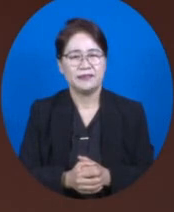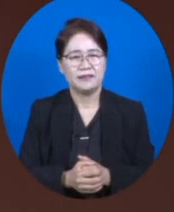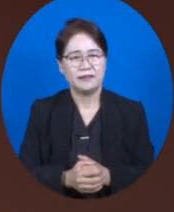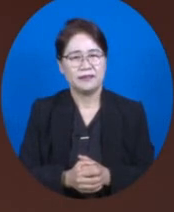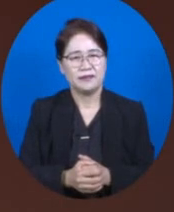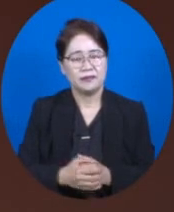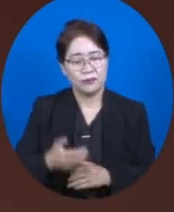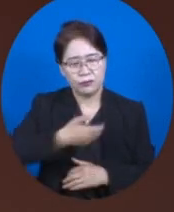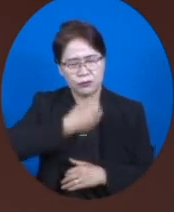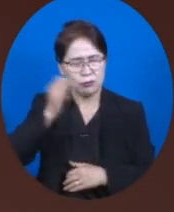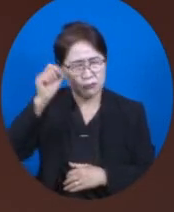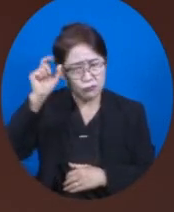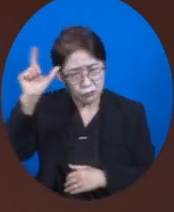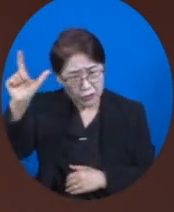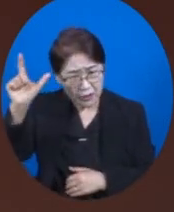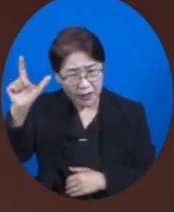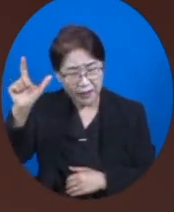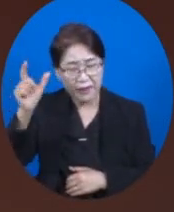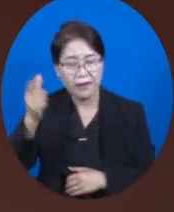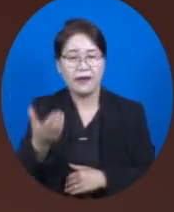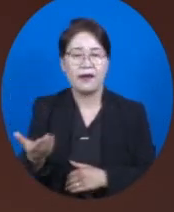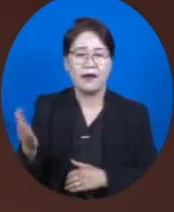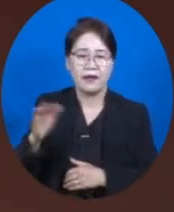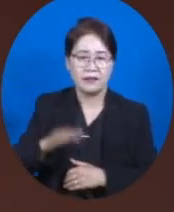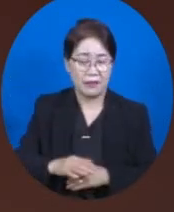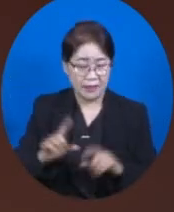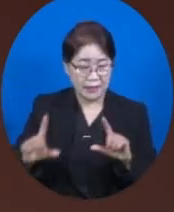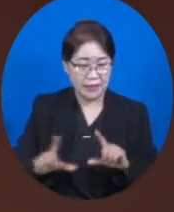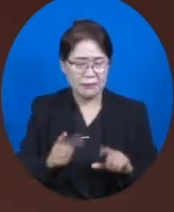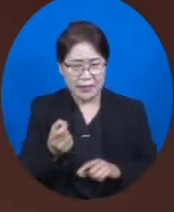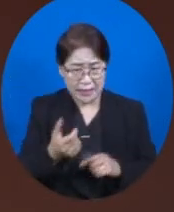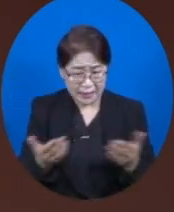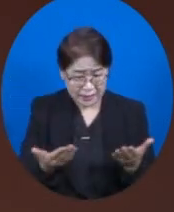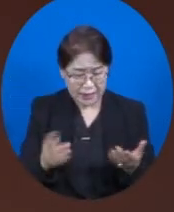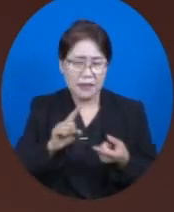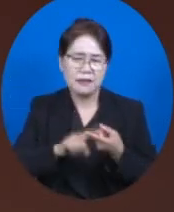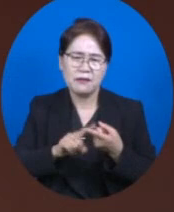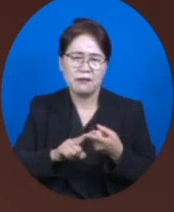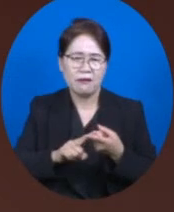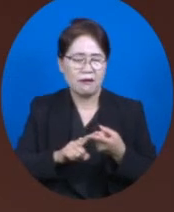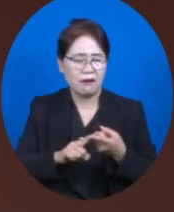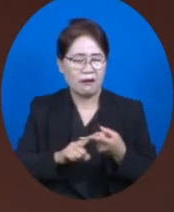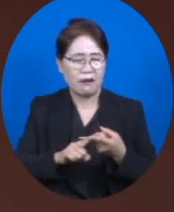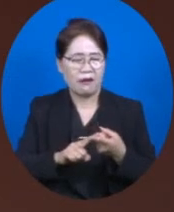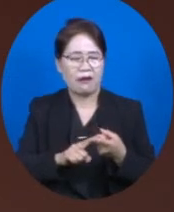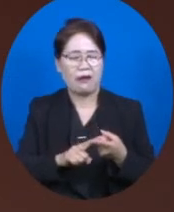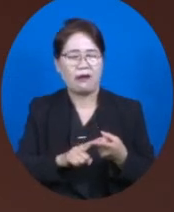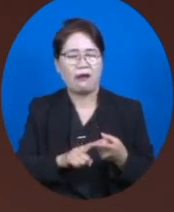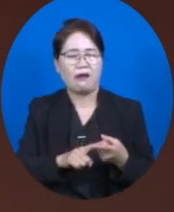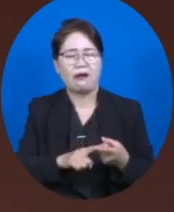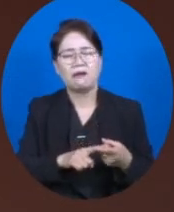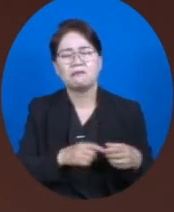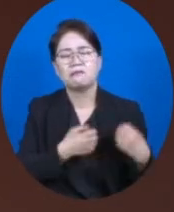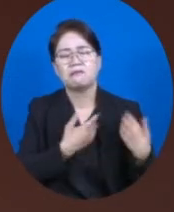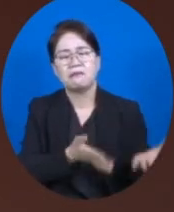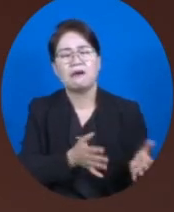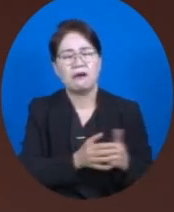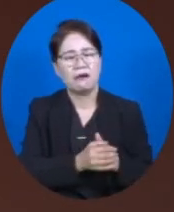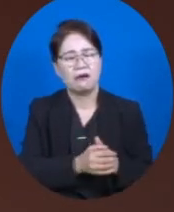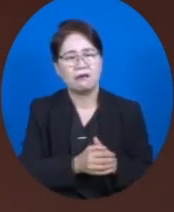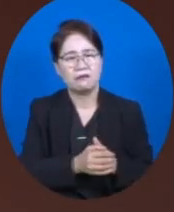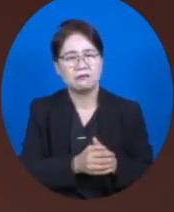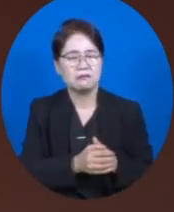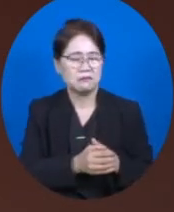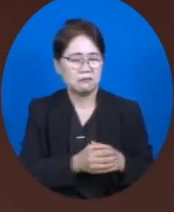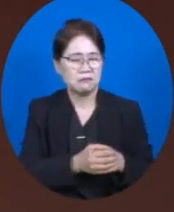근데 꿈은 이대한데 내 삶의 작은 일에 대해서는 무관심할 때가 많아요 무심코